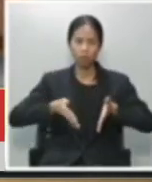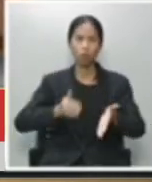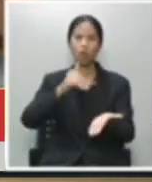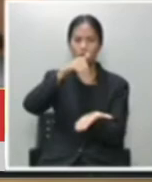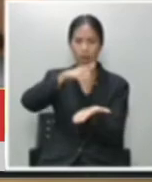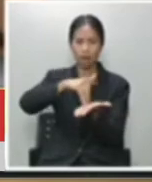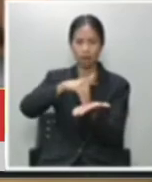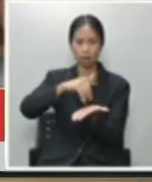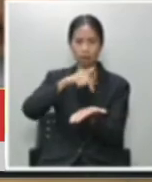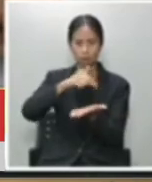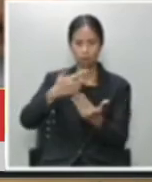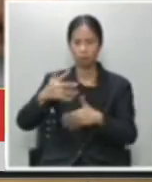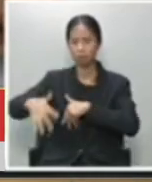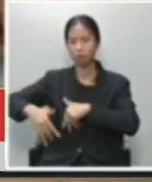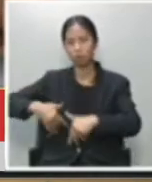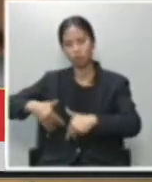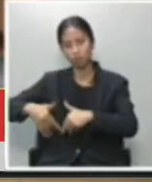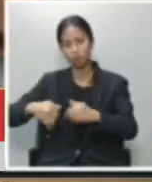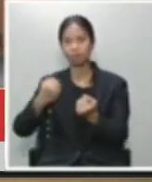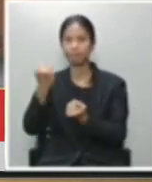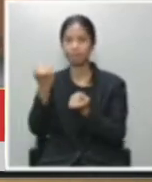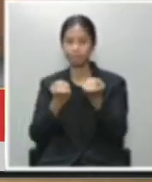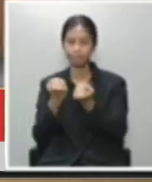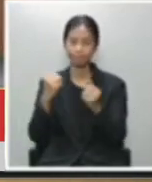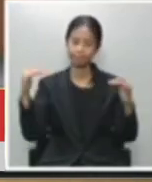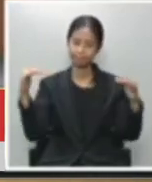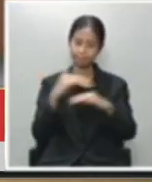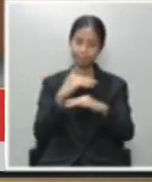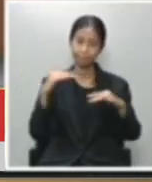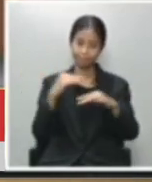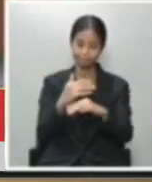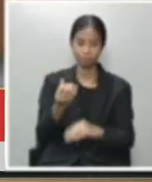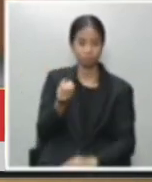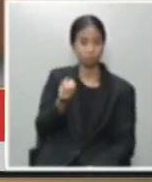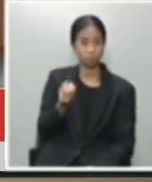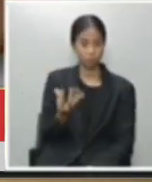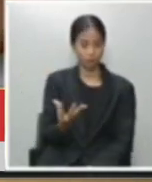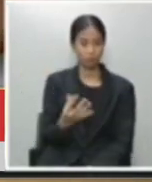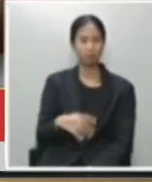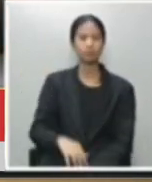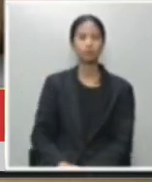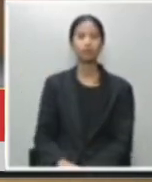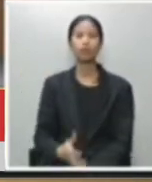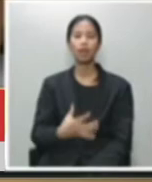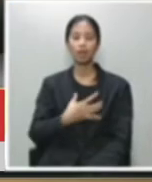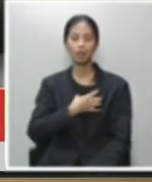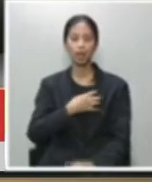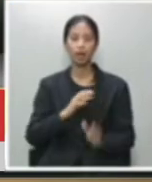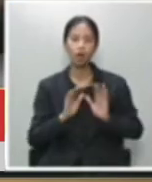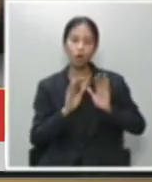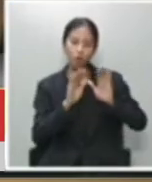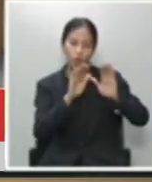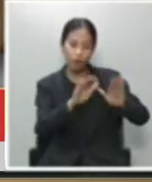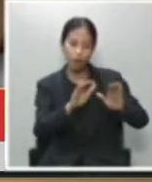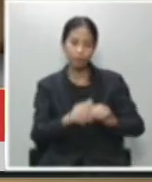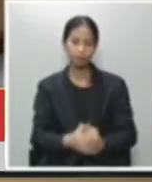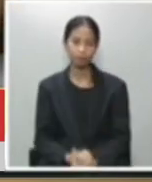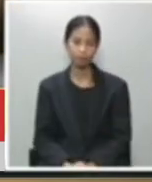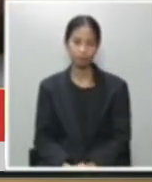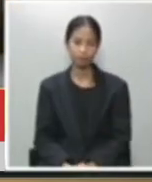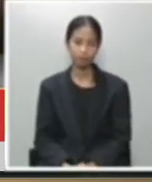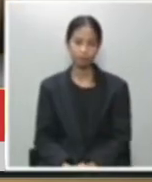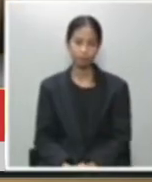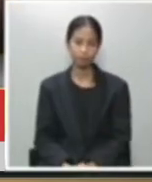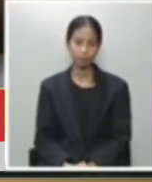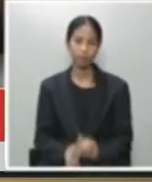ชนใช้รถเป็นจำนวนมากนะครับผมจึงอยากจะขอฝากท่านประธานไ